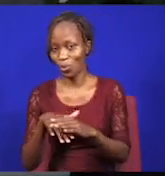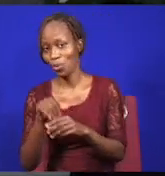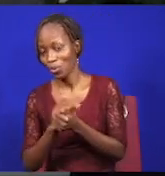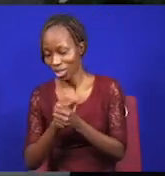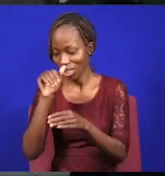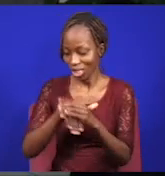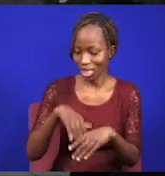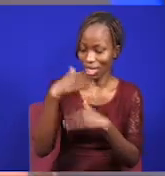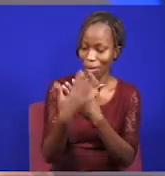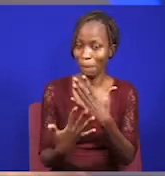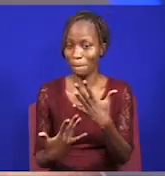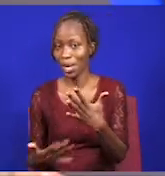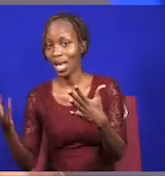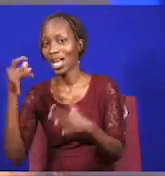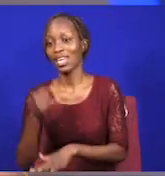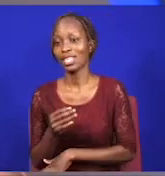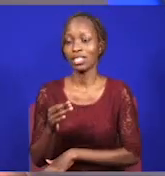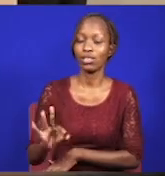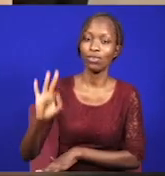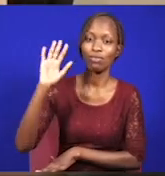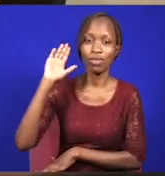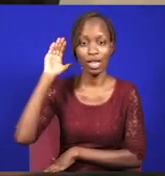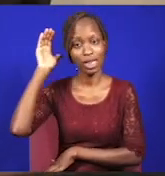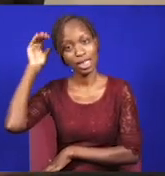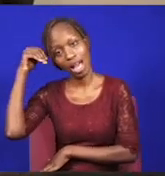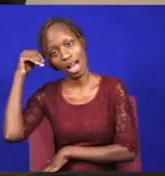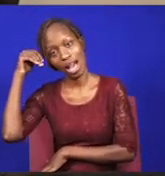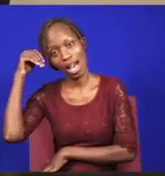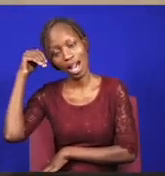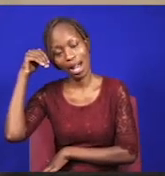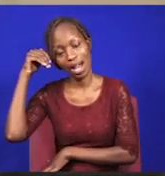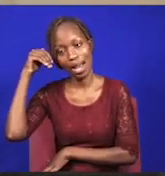umeoshwa kwa damu ya kondo.